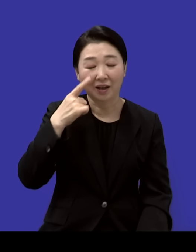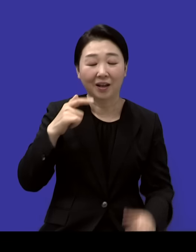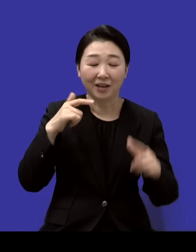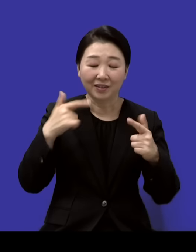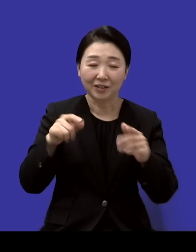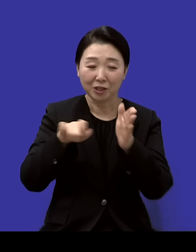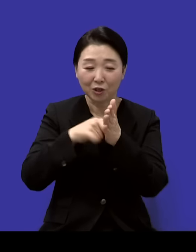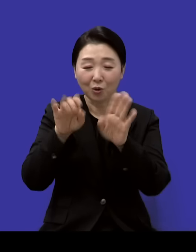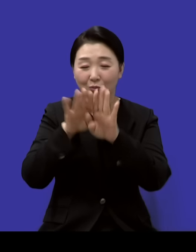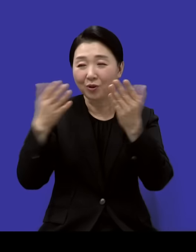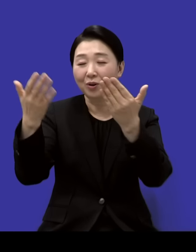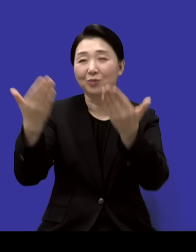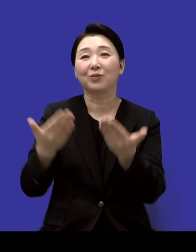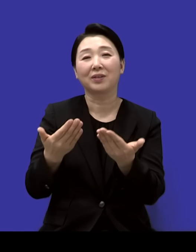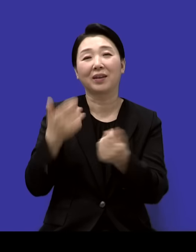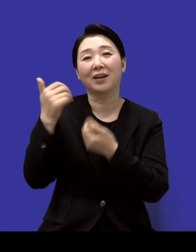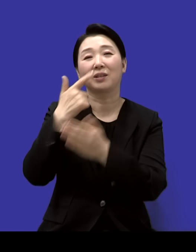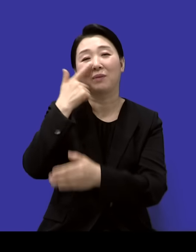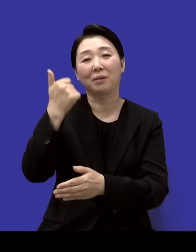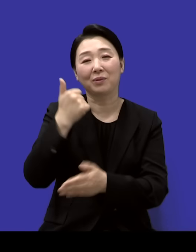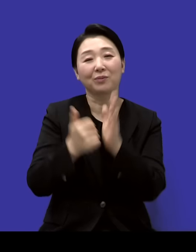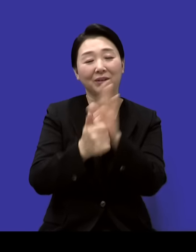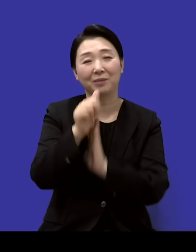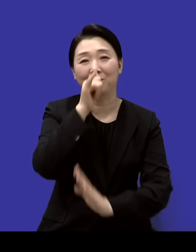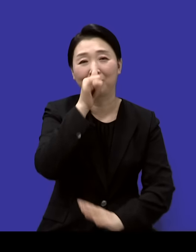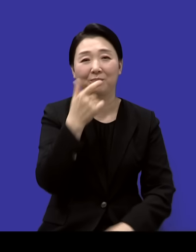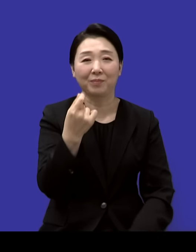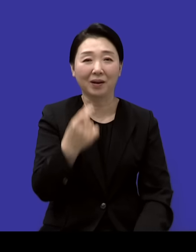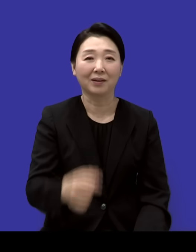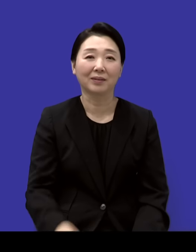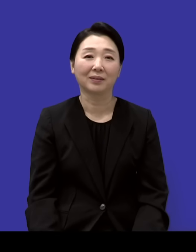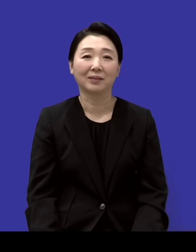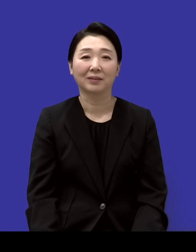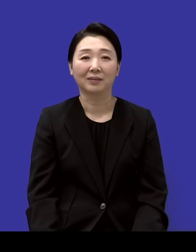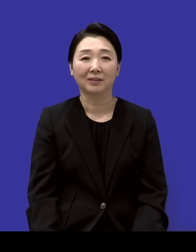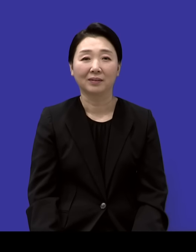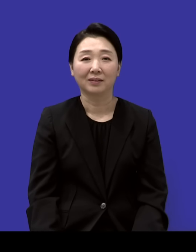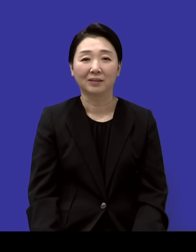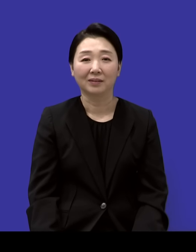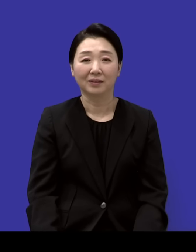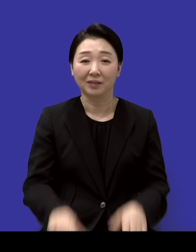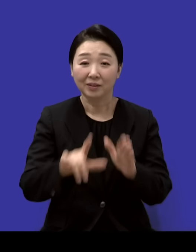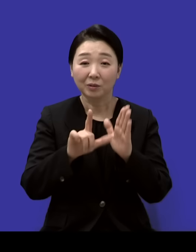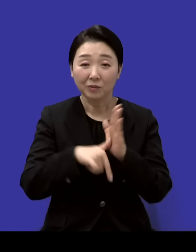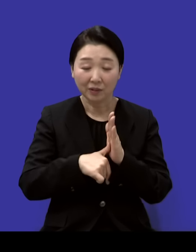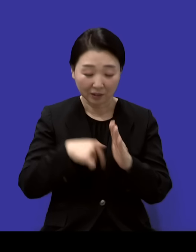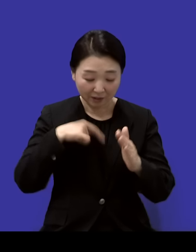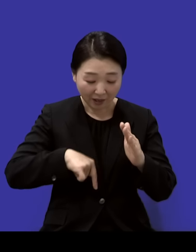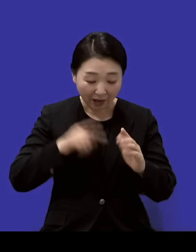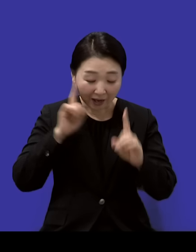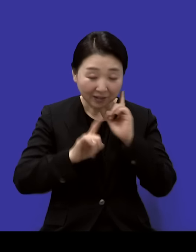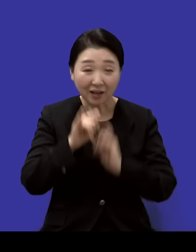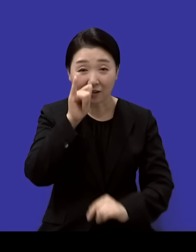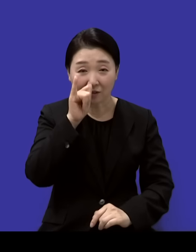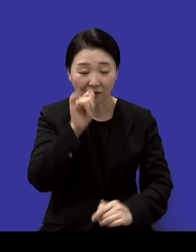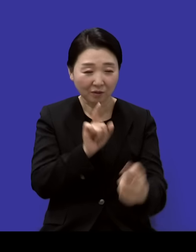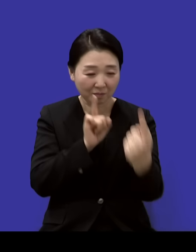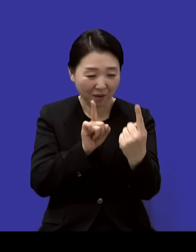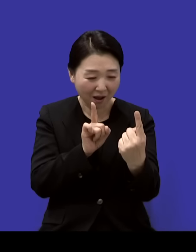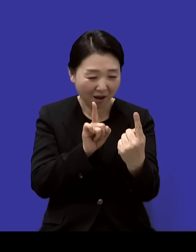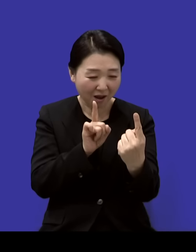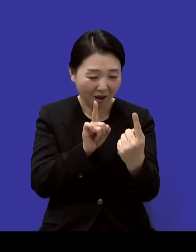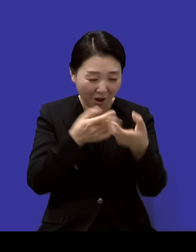문을 열어주신다는 거, 그게 참 우리에게 희망적인 것 같고 이 시간에도 참 내 안의 상처들을 독대하기